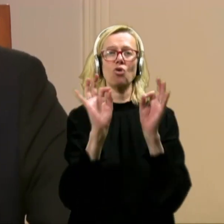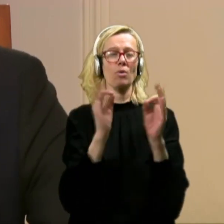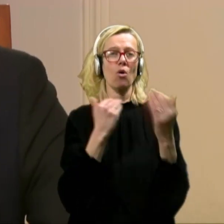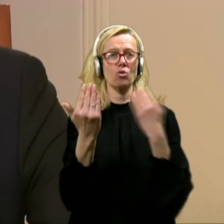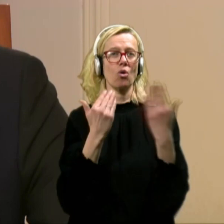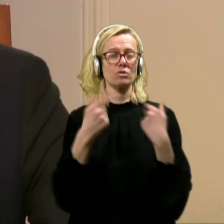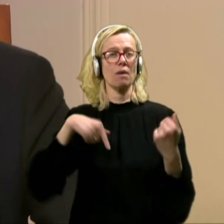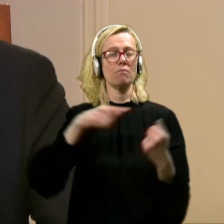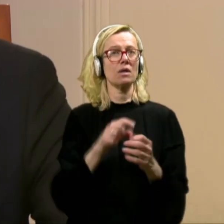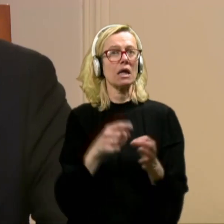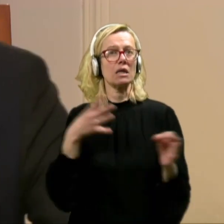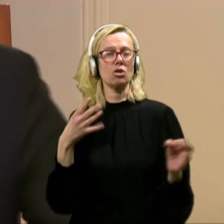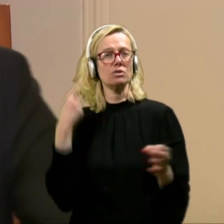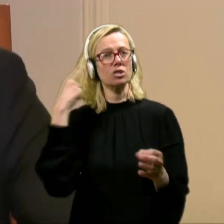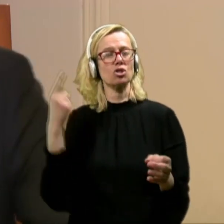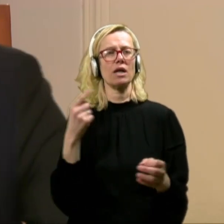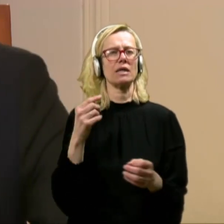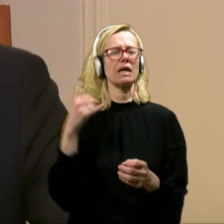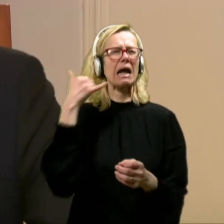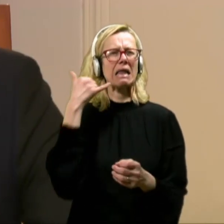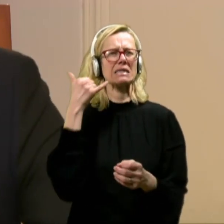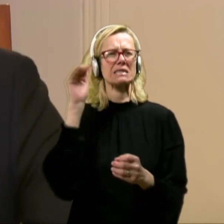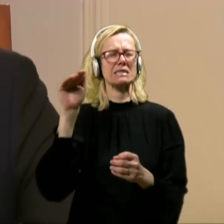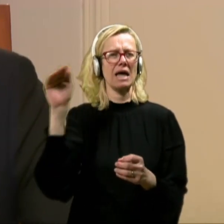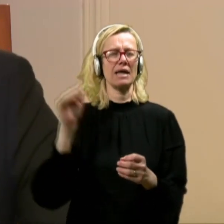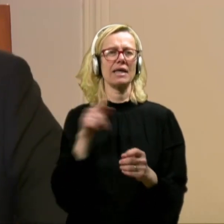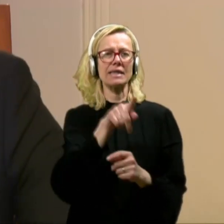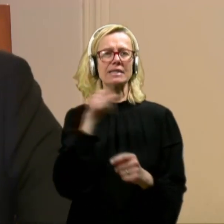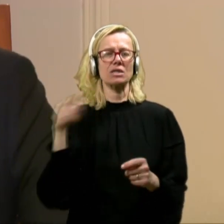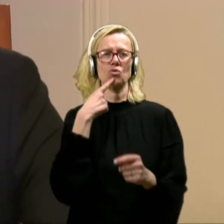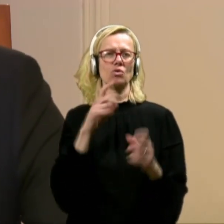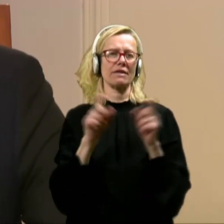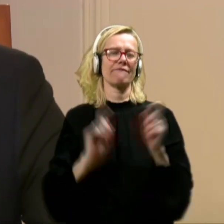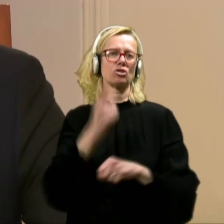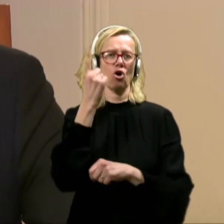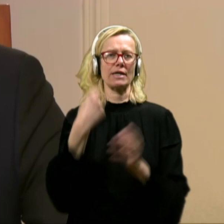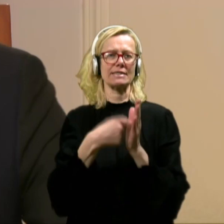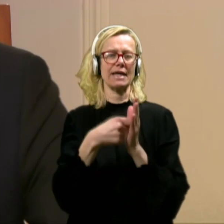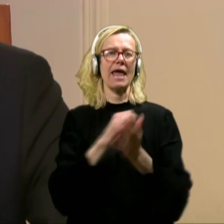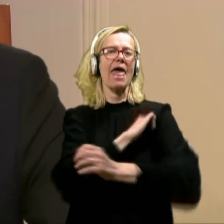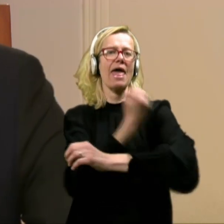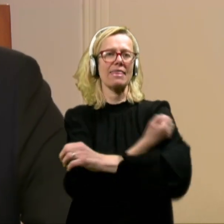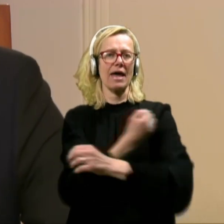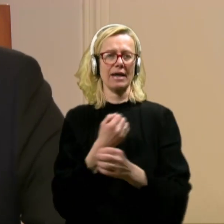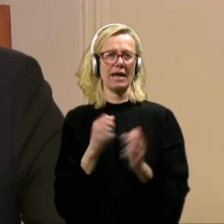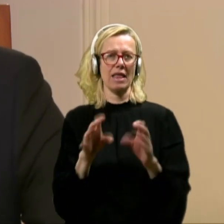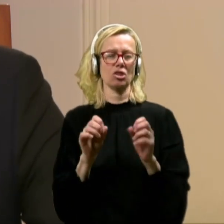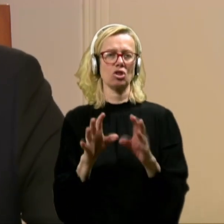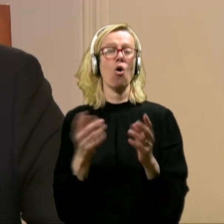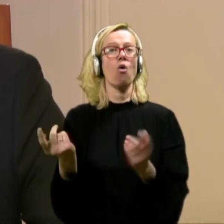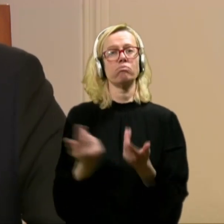smo tako hitro slišali klice tistih, ki so zaradi visokih cen energentov prišli v